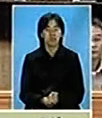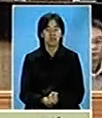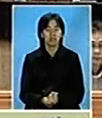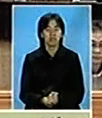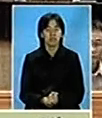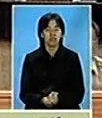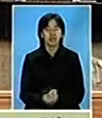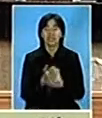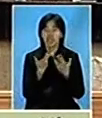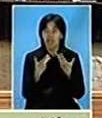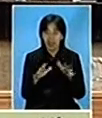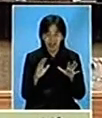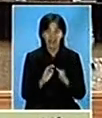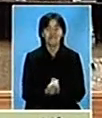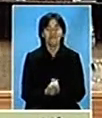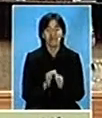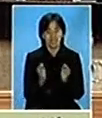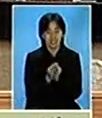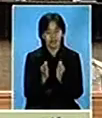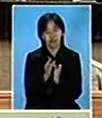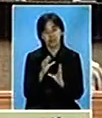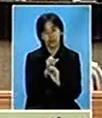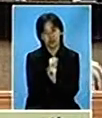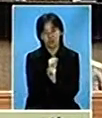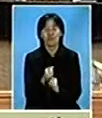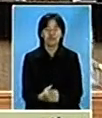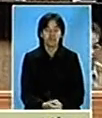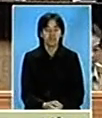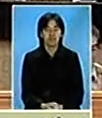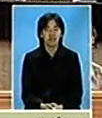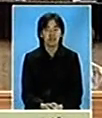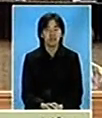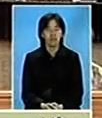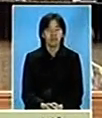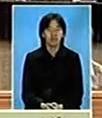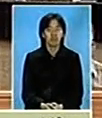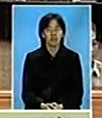ครับเมื่อแสดงตนเรียบร้อยนะครับส่งผลแสดงตนครับ